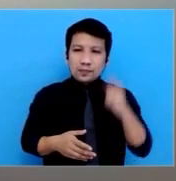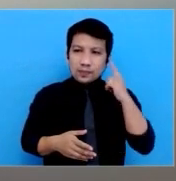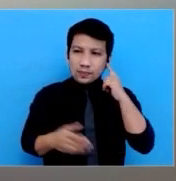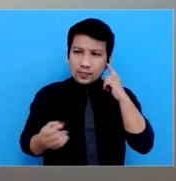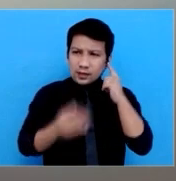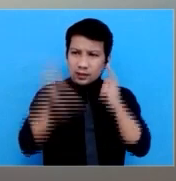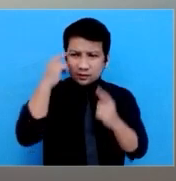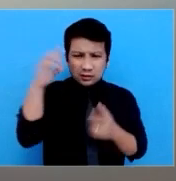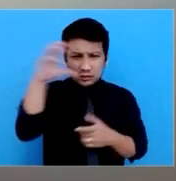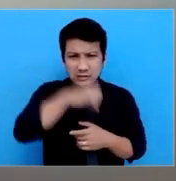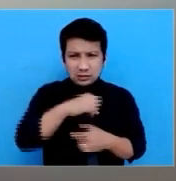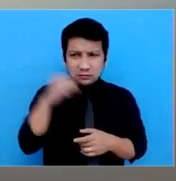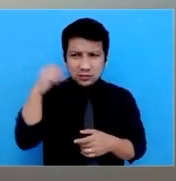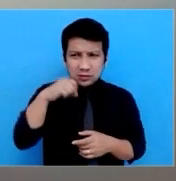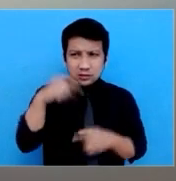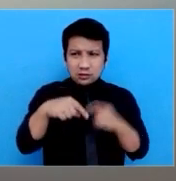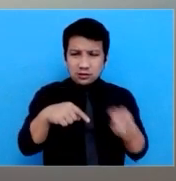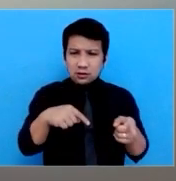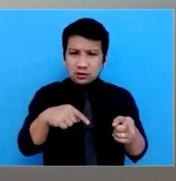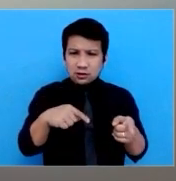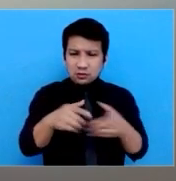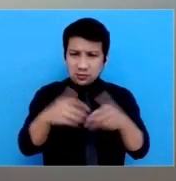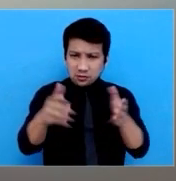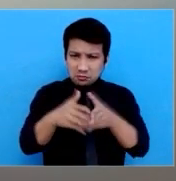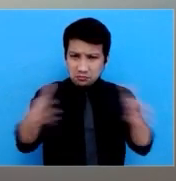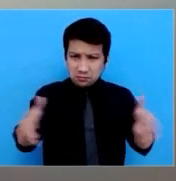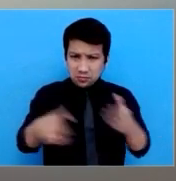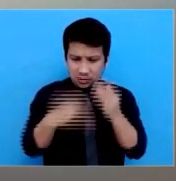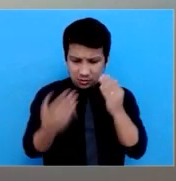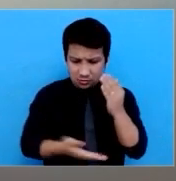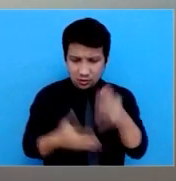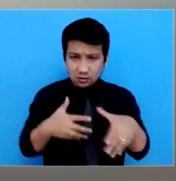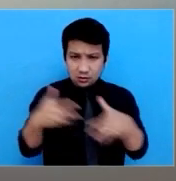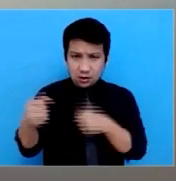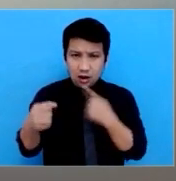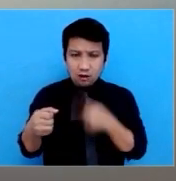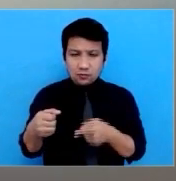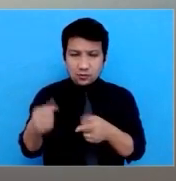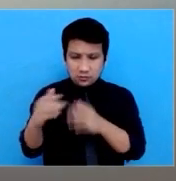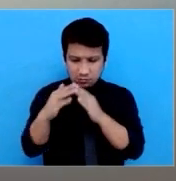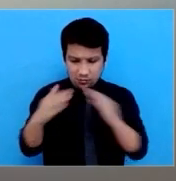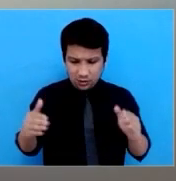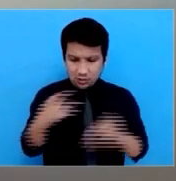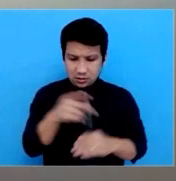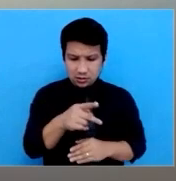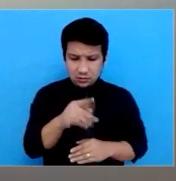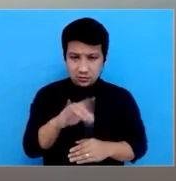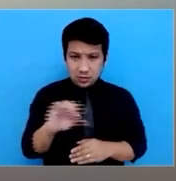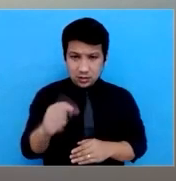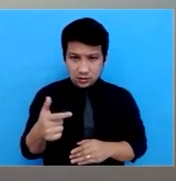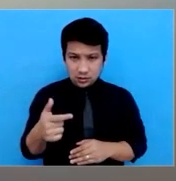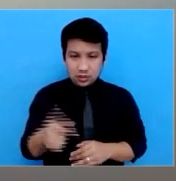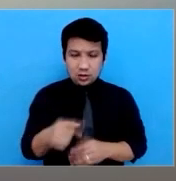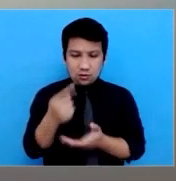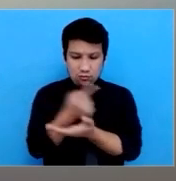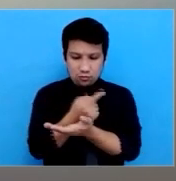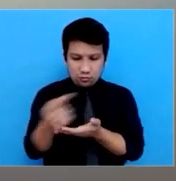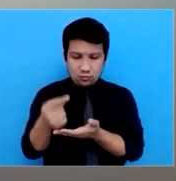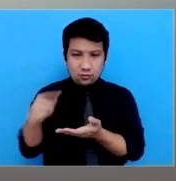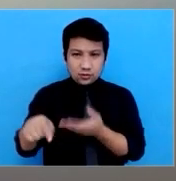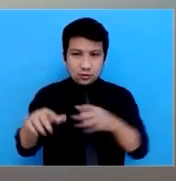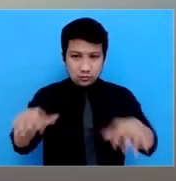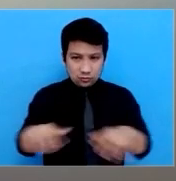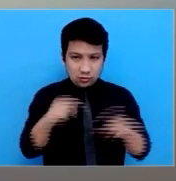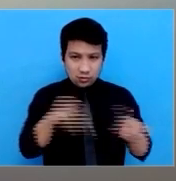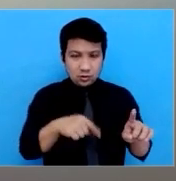Linggo na may bit-bit na malalaking bag habang paalis mula sa tinutuluyan niyang bahay sa Pasig. Mag-iisang linggo pa lang daw na nagtatrabaho si